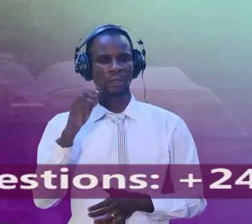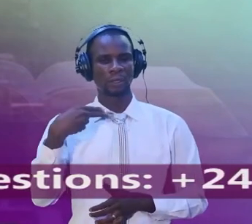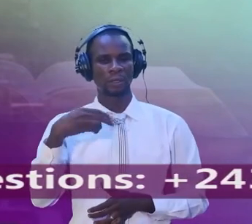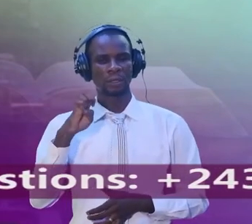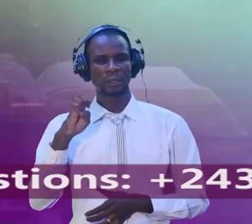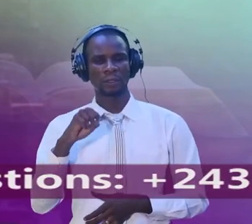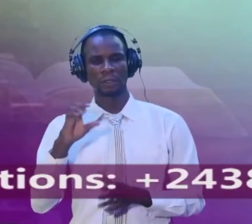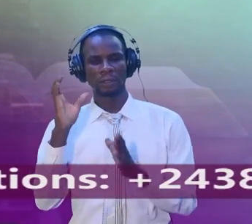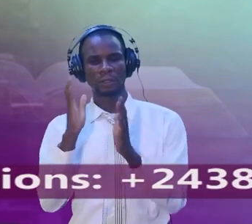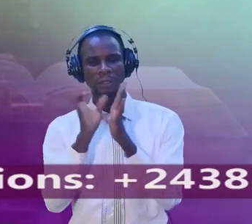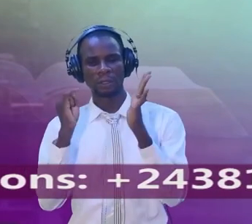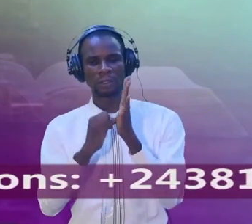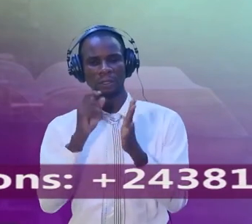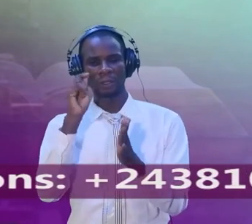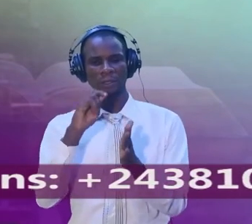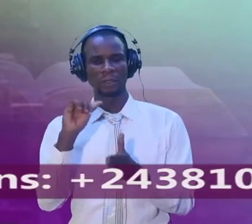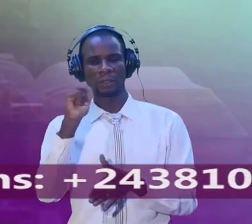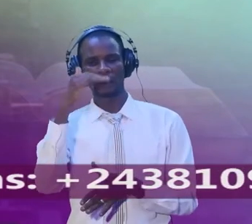na utembee chini ya bendera yake.